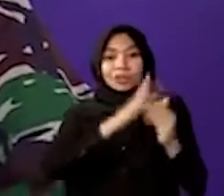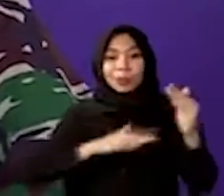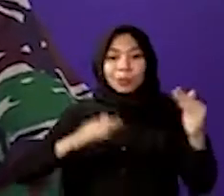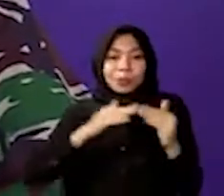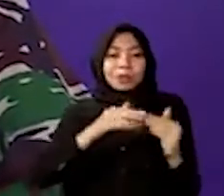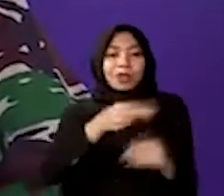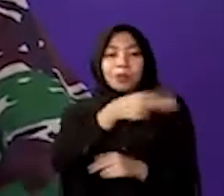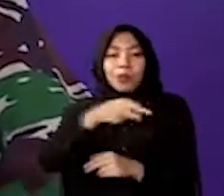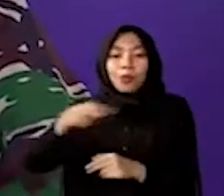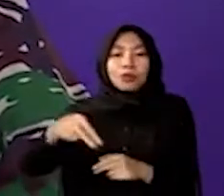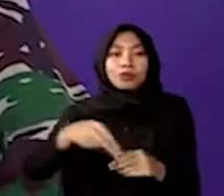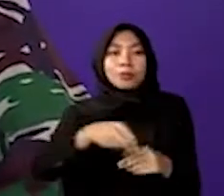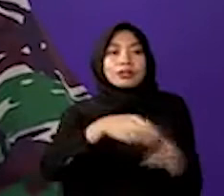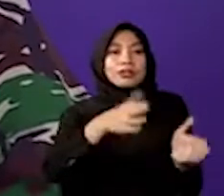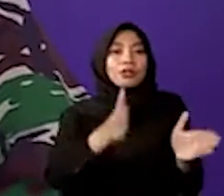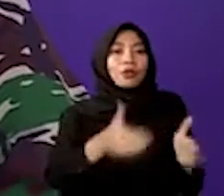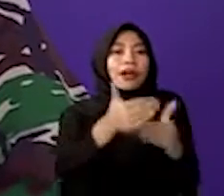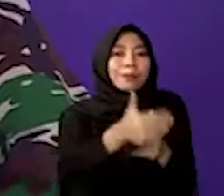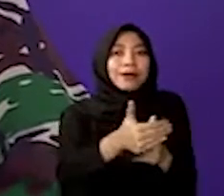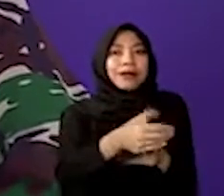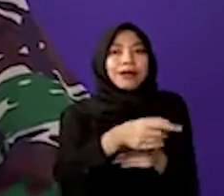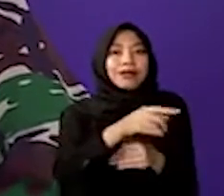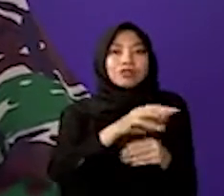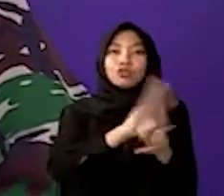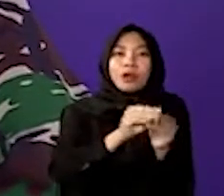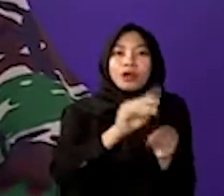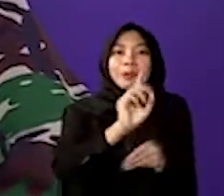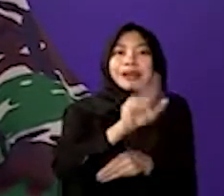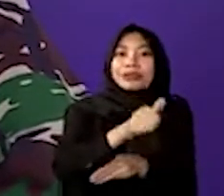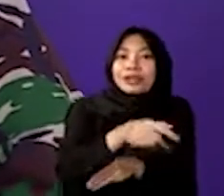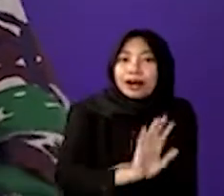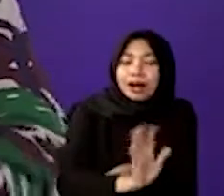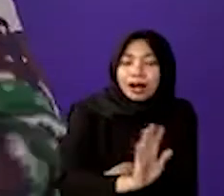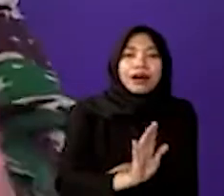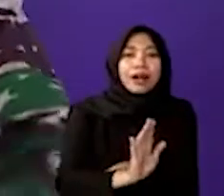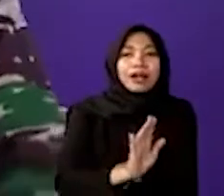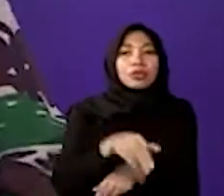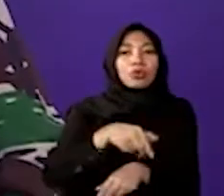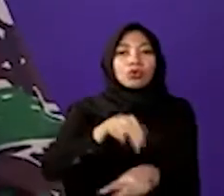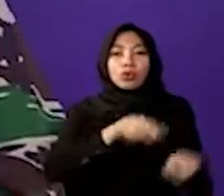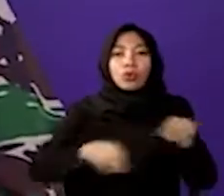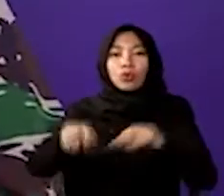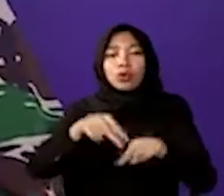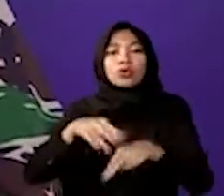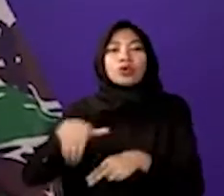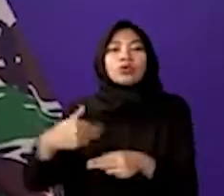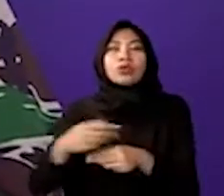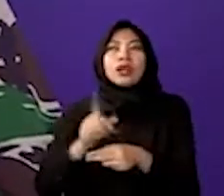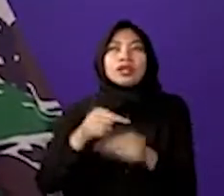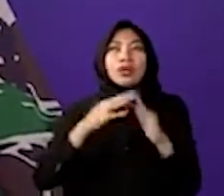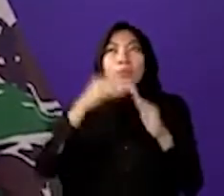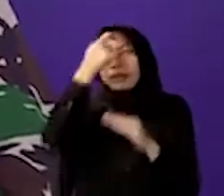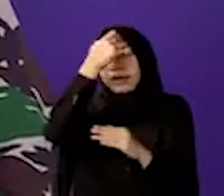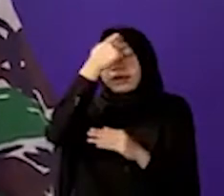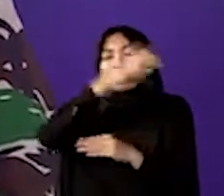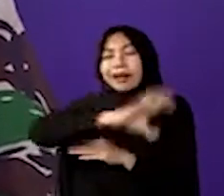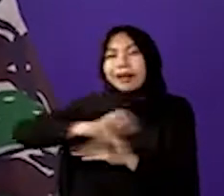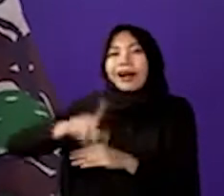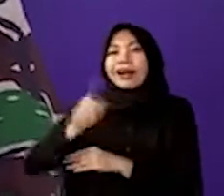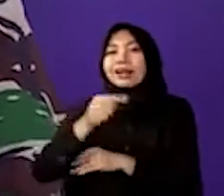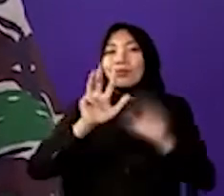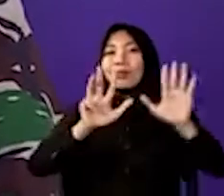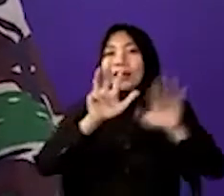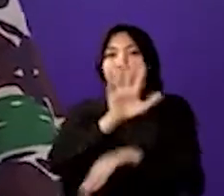Indonesia total Rumah Sakit Angkatan Darat sendiri sebetulnya dengan yang kecil-kecil itu ada 95 dan kami